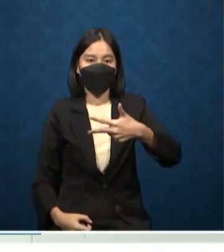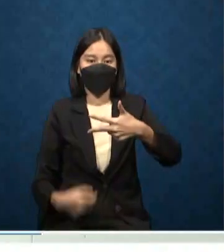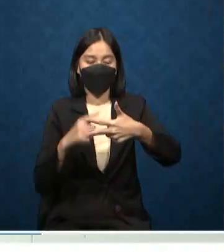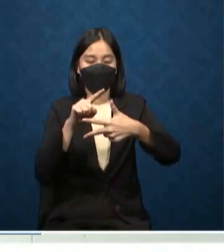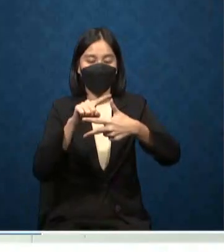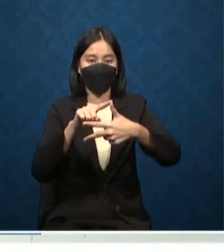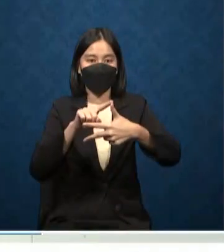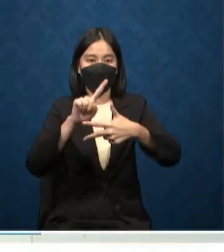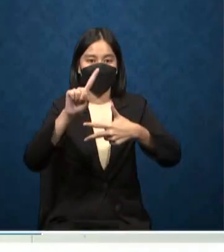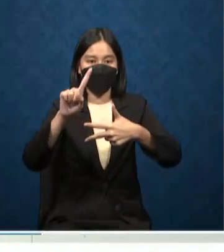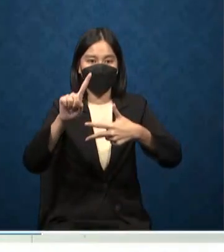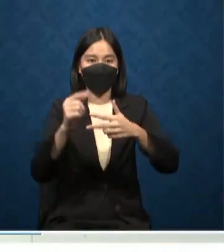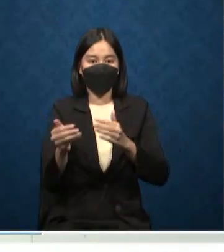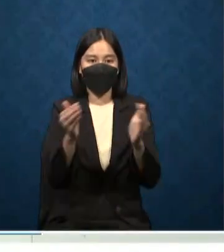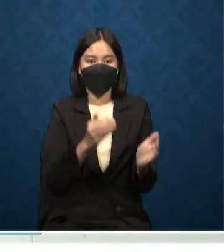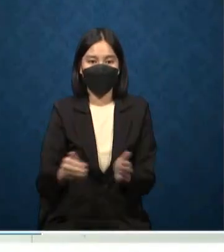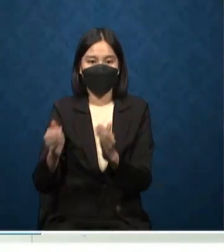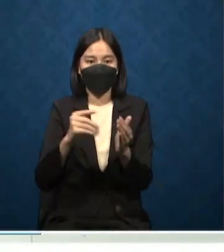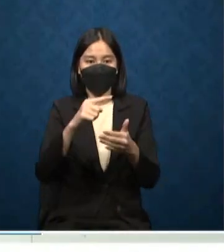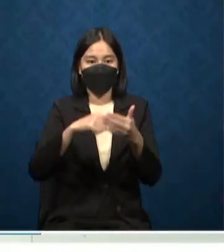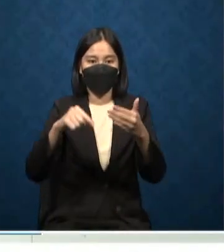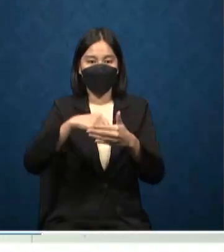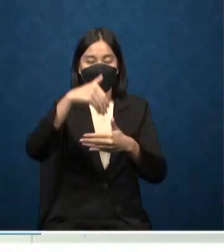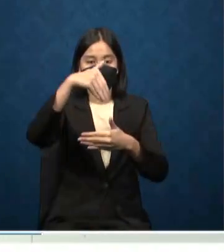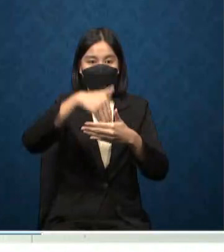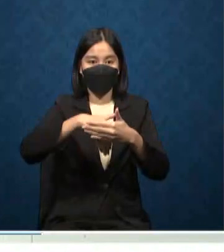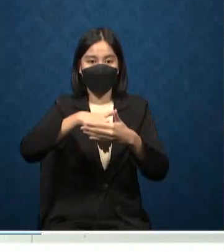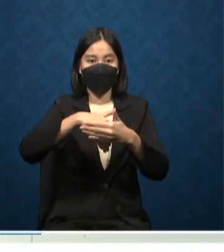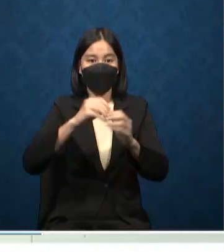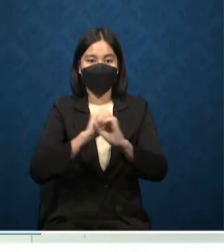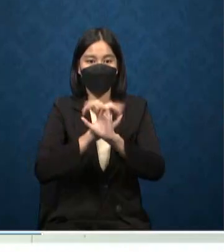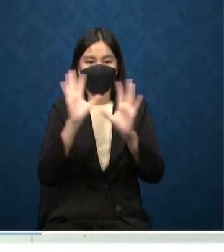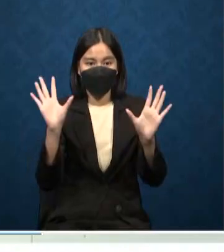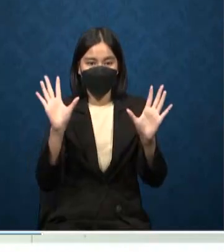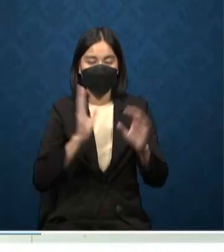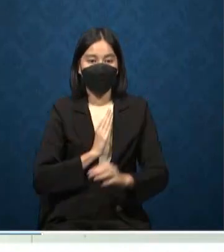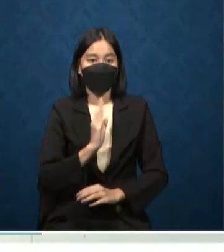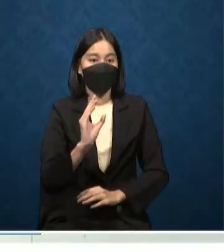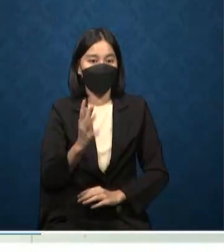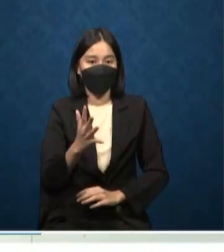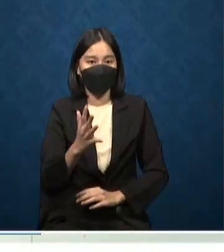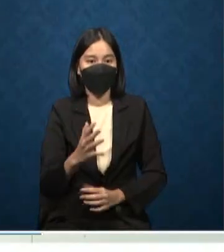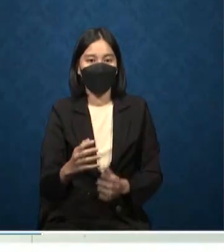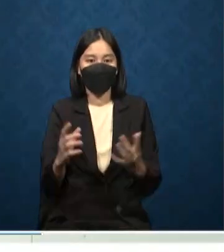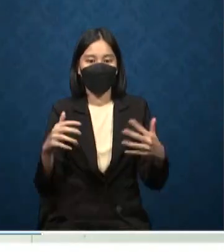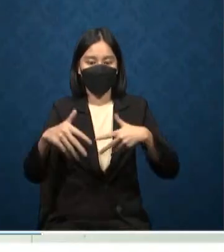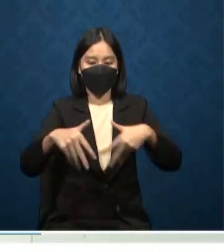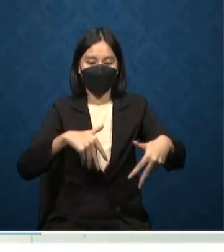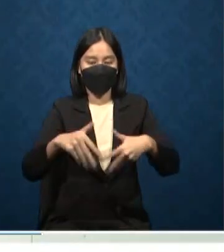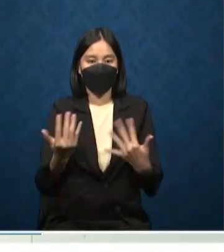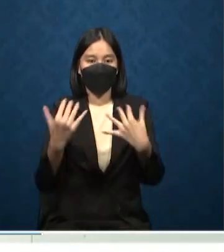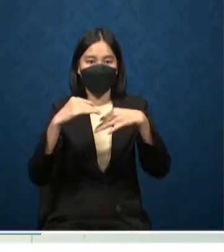1กระบวนการจัดการเลือกตั้งเป็นไปอย่างโปร่งใสประชาชนมีส่วนร่วม